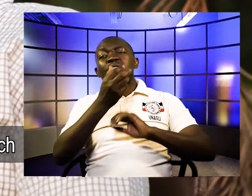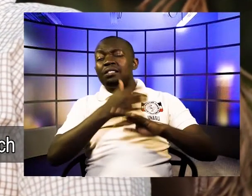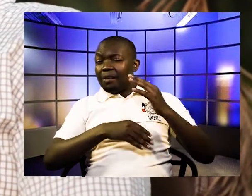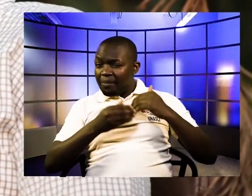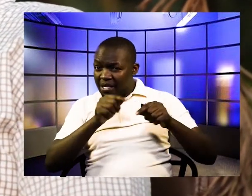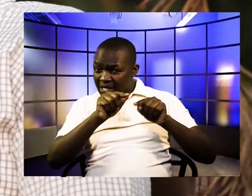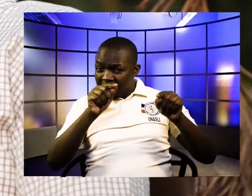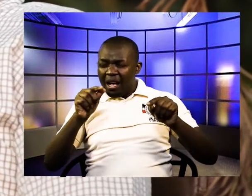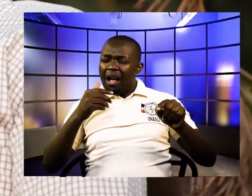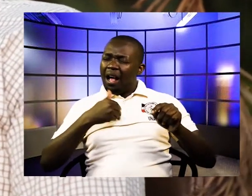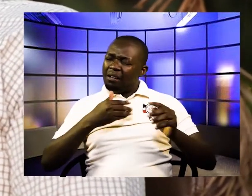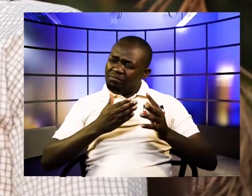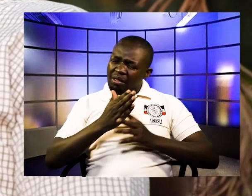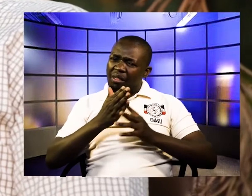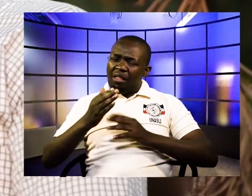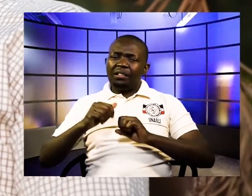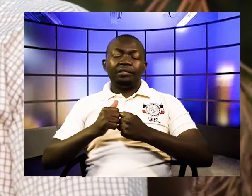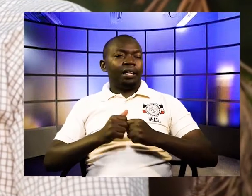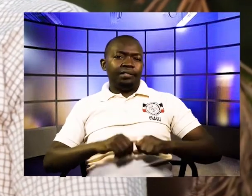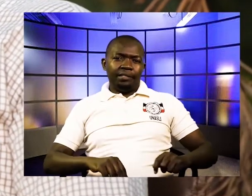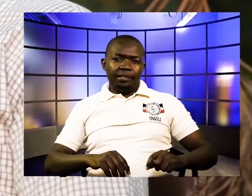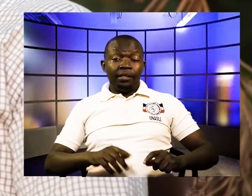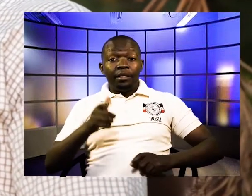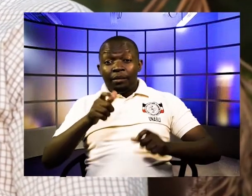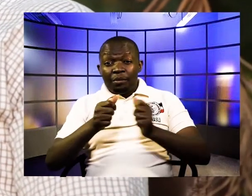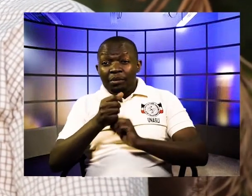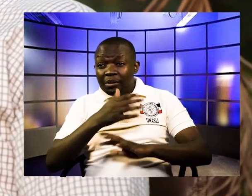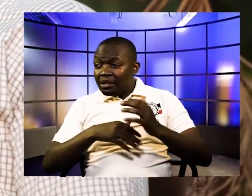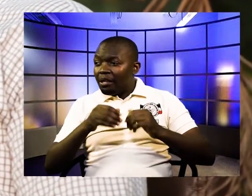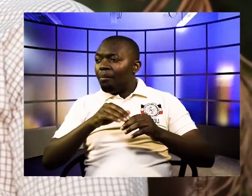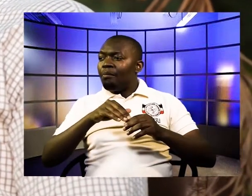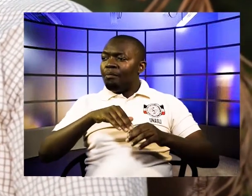ng'obwo. People with disabilities